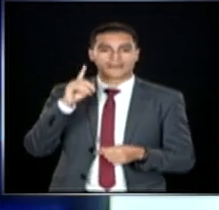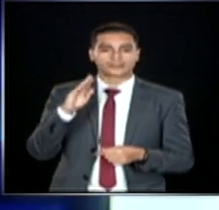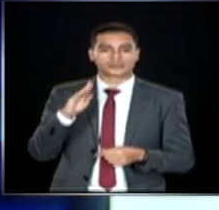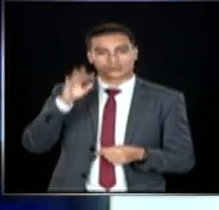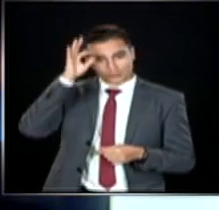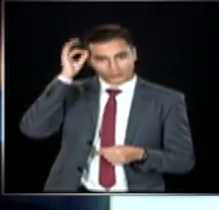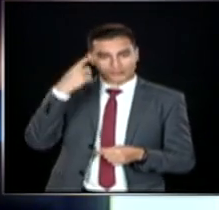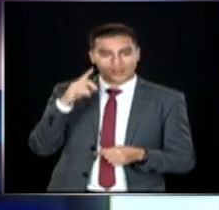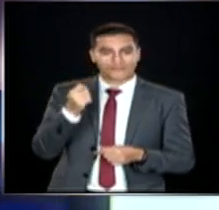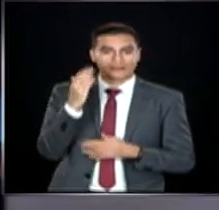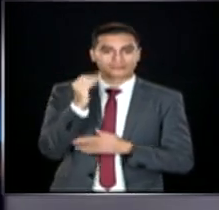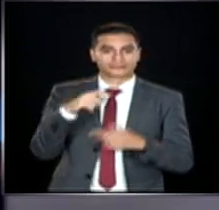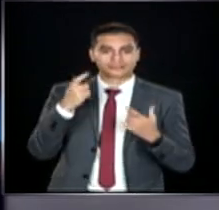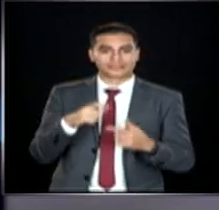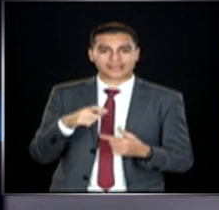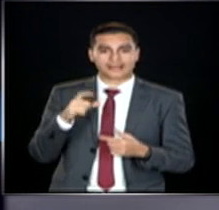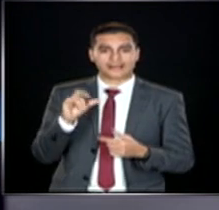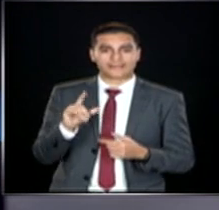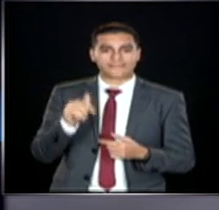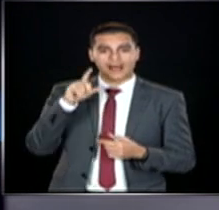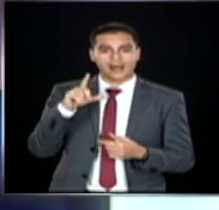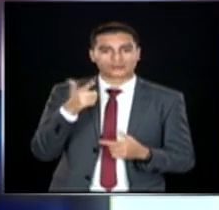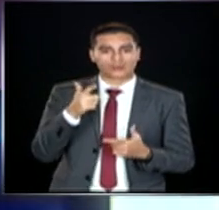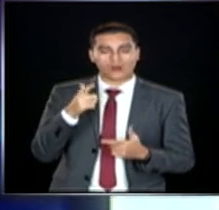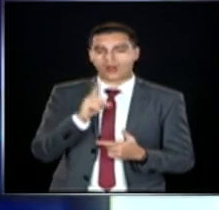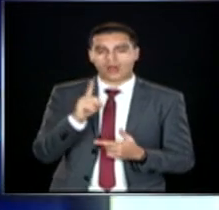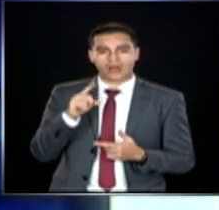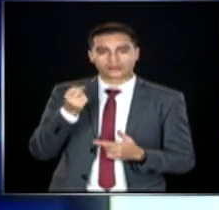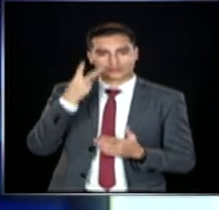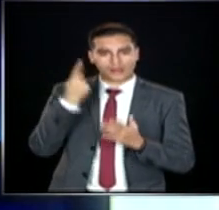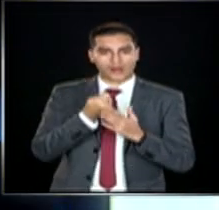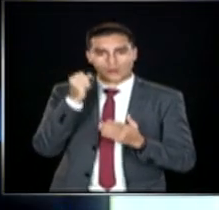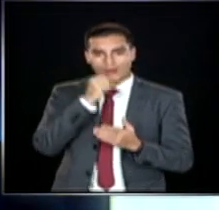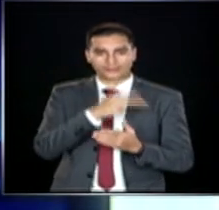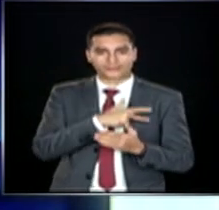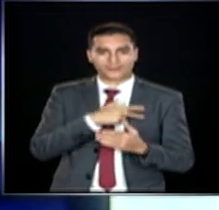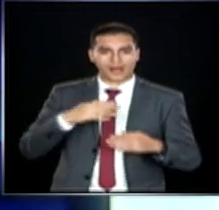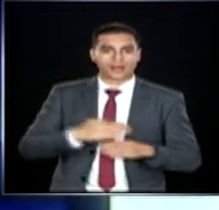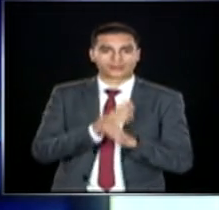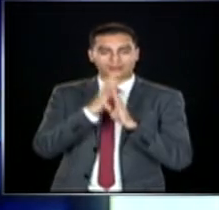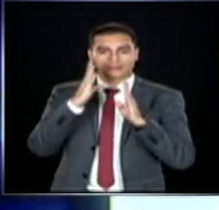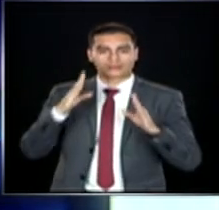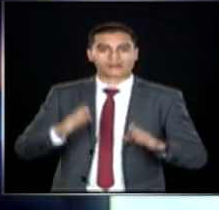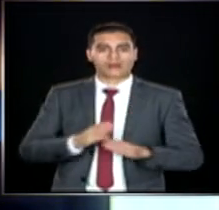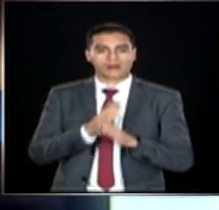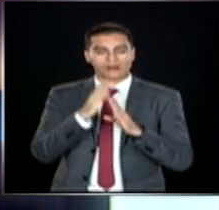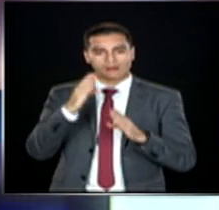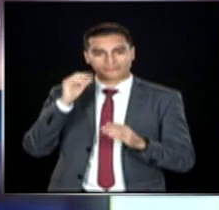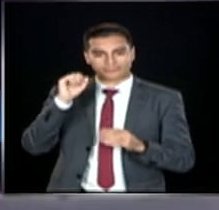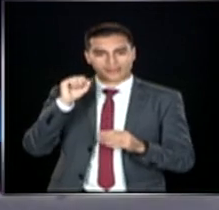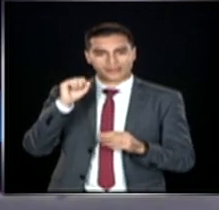ما هي العملة الرسمية لدولة نيبال؟ دولار. غلط. شاعر راح المؤلف اغنية عدى النهار لعبد الحليم حافظ، فمن